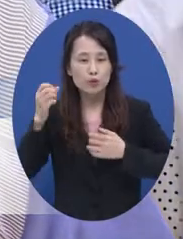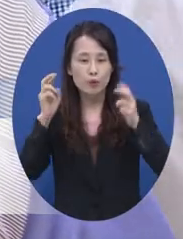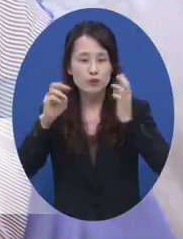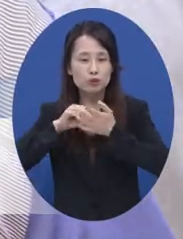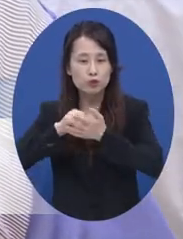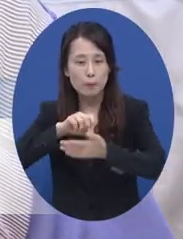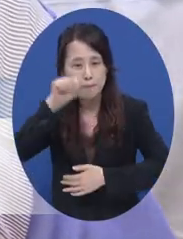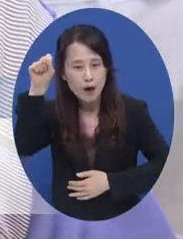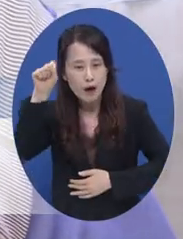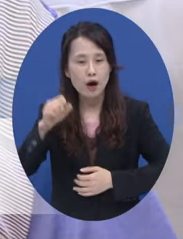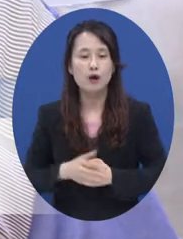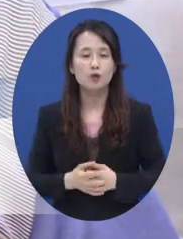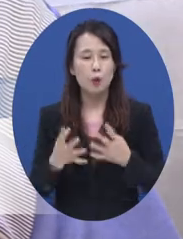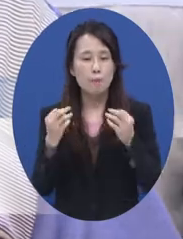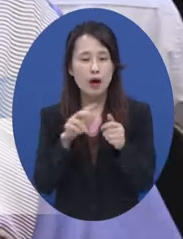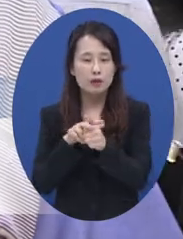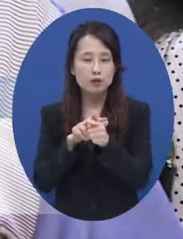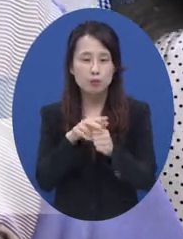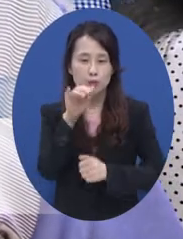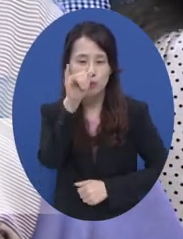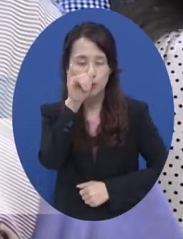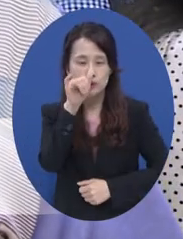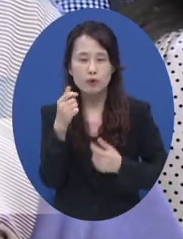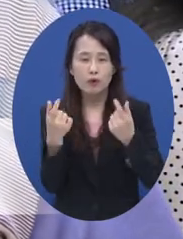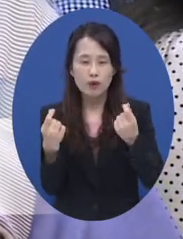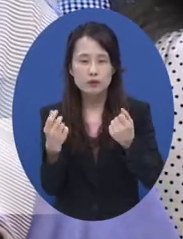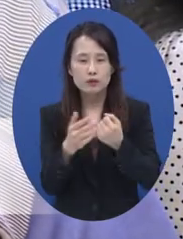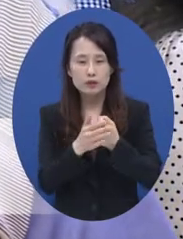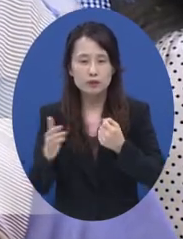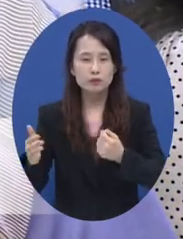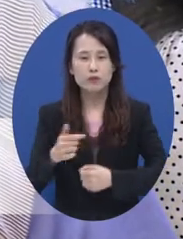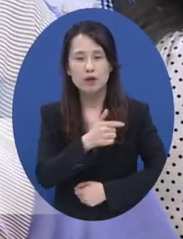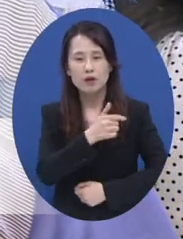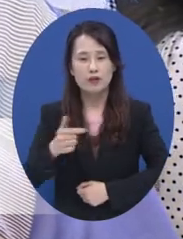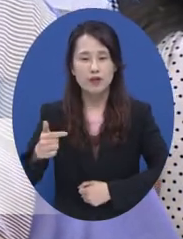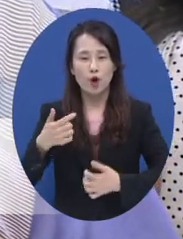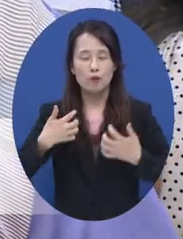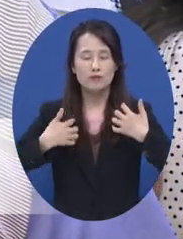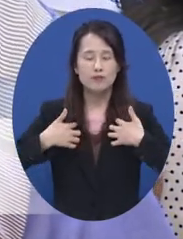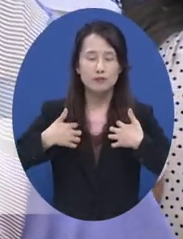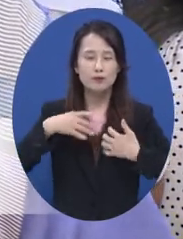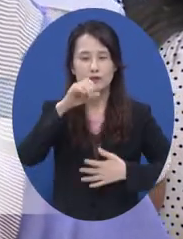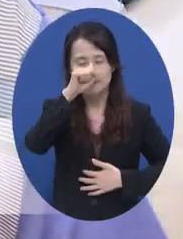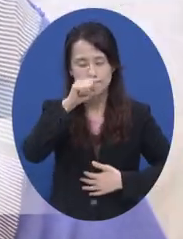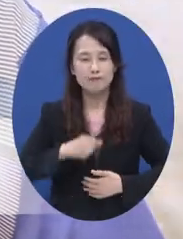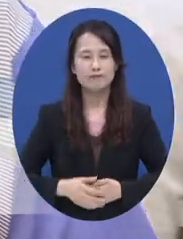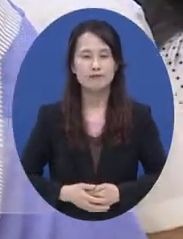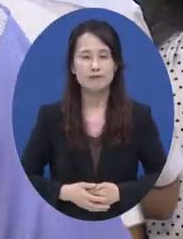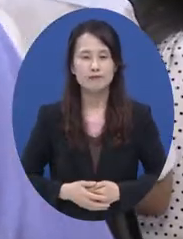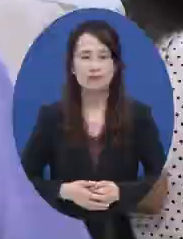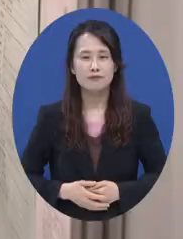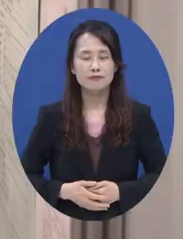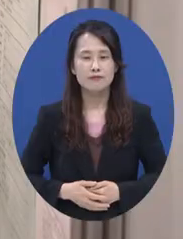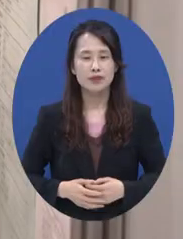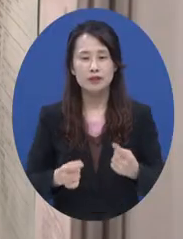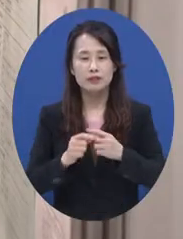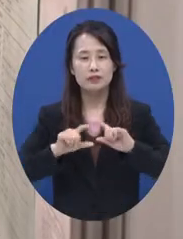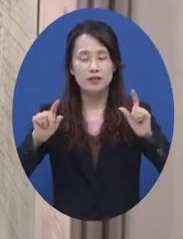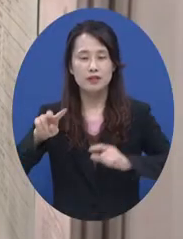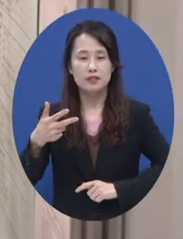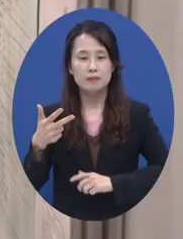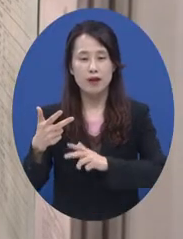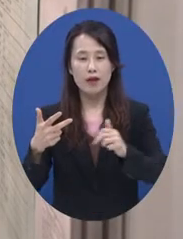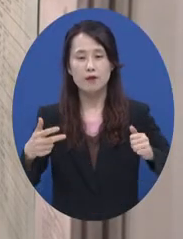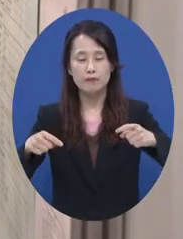가지고 취업할 수 있고 또 많은 정보가 잃는 것 같아서 매우 기쁘고 좋습니다 첫날